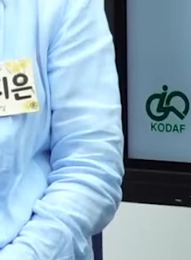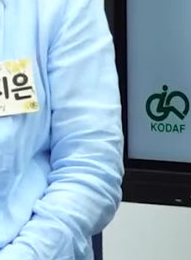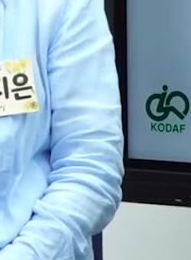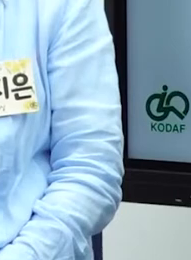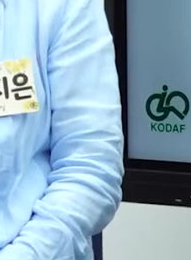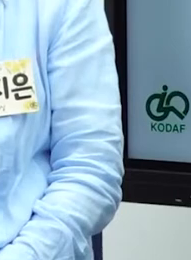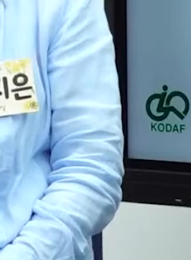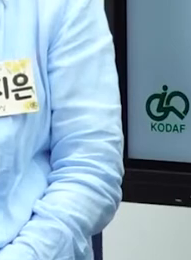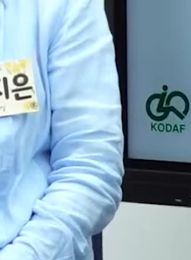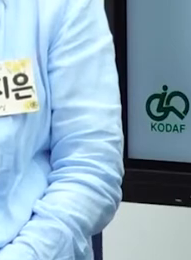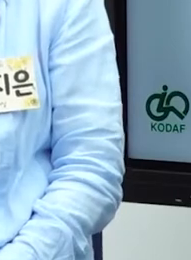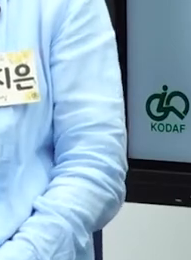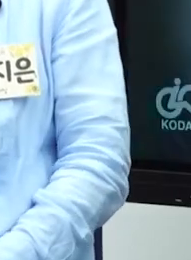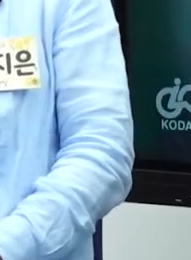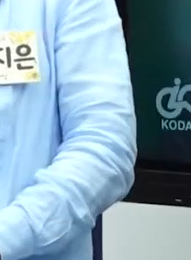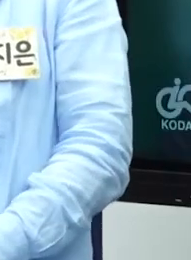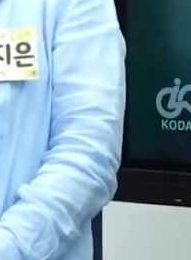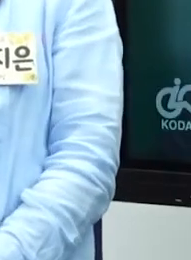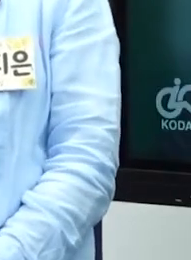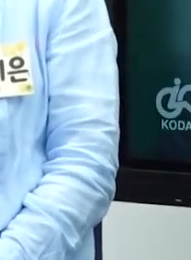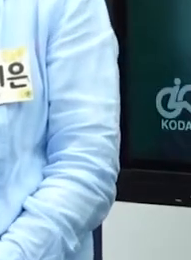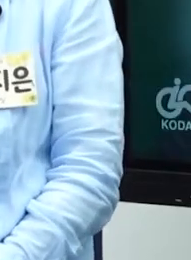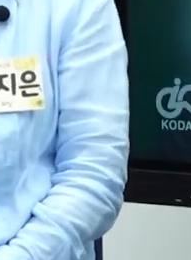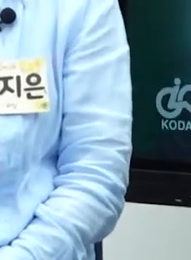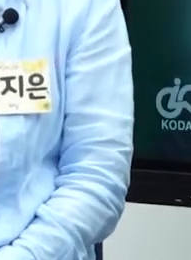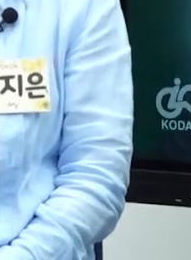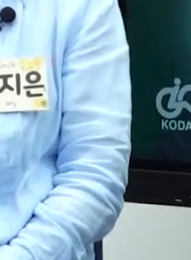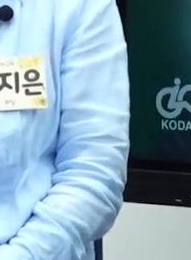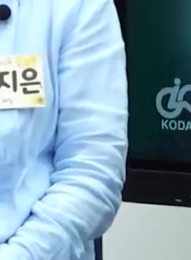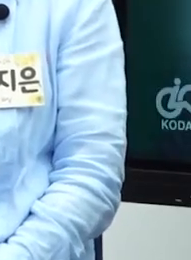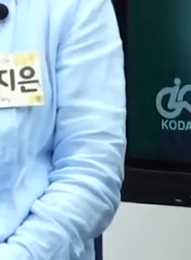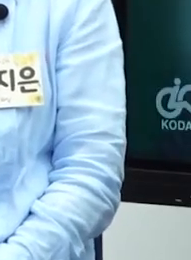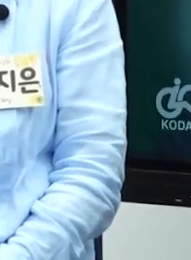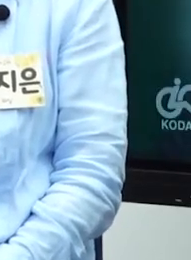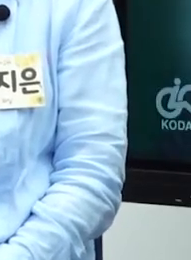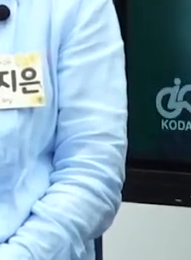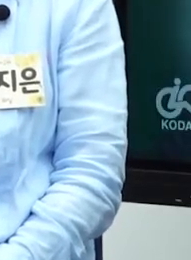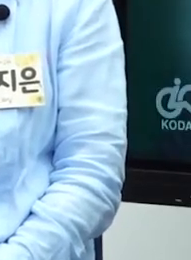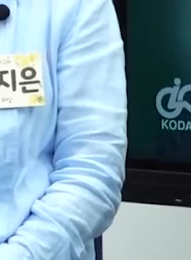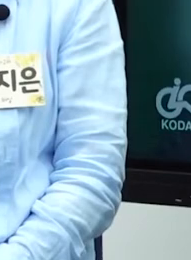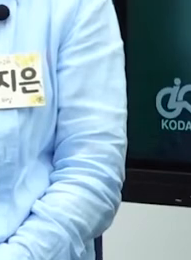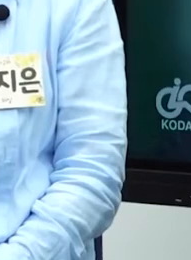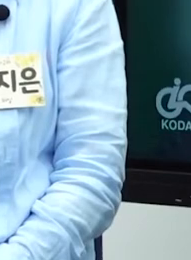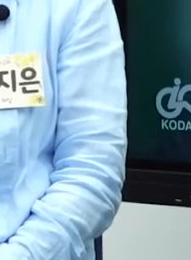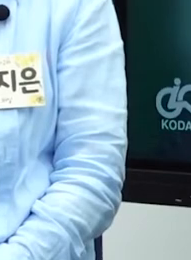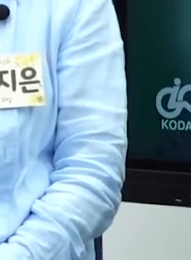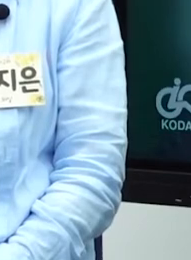가족으로 자라면서 코다의 정체성을 갖고 자란다기보다는